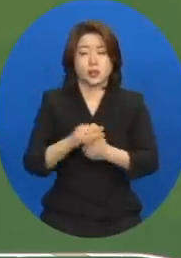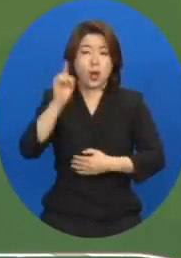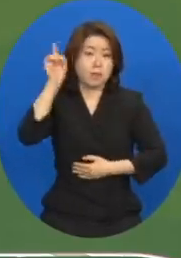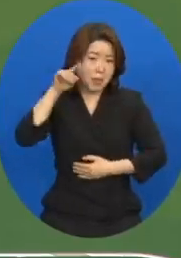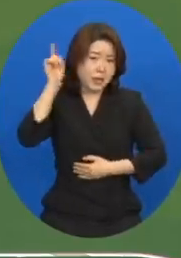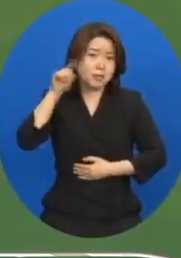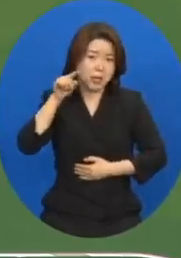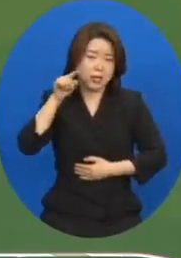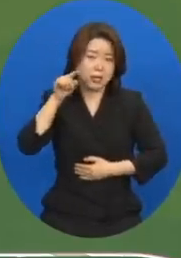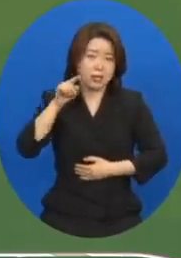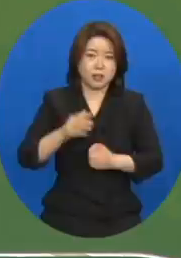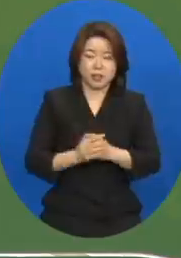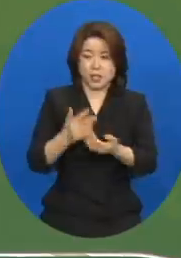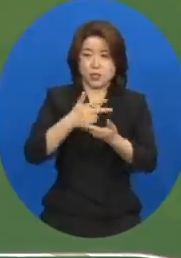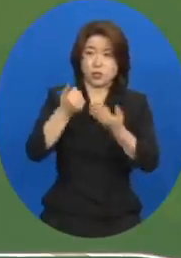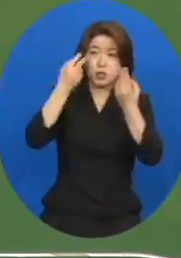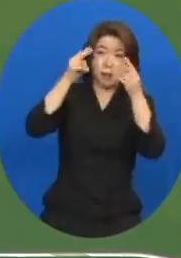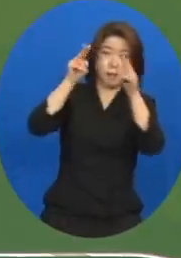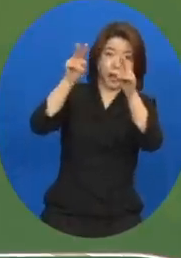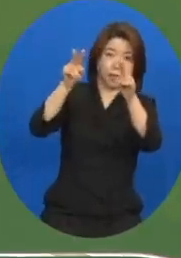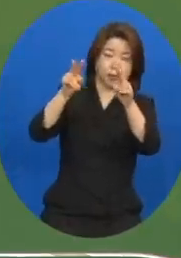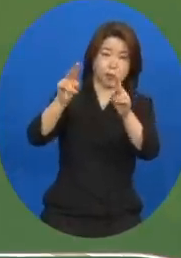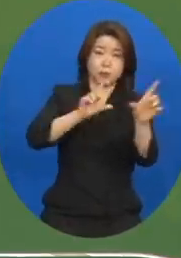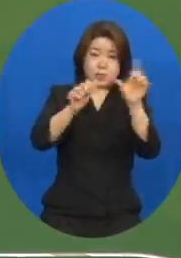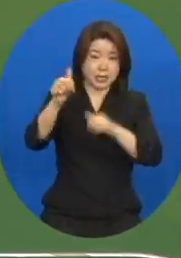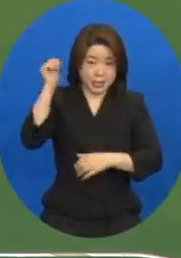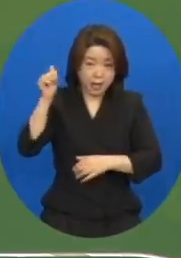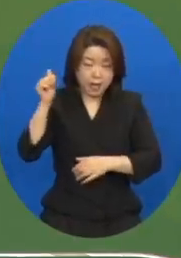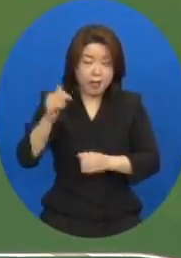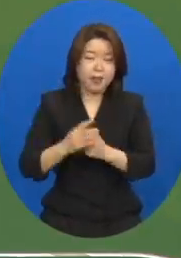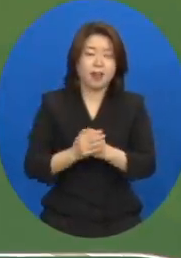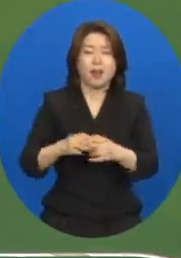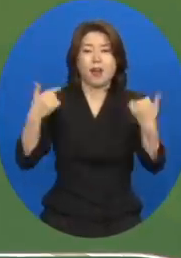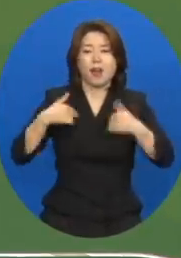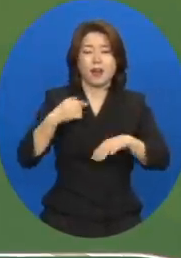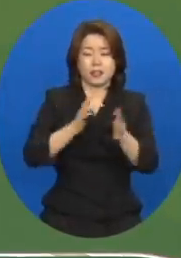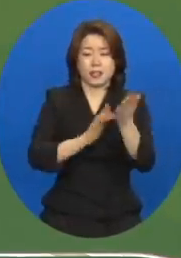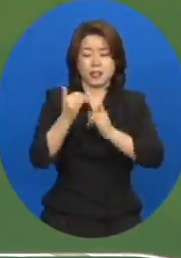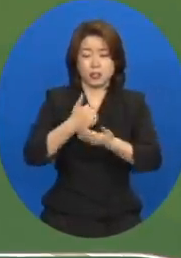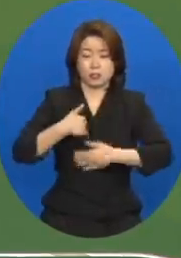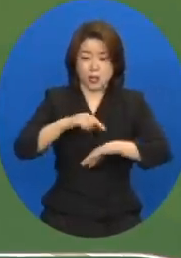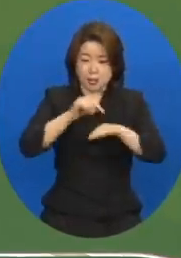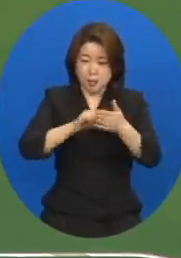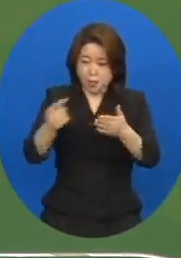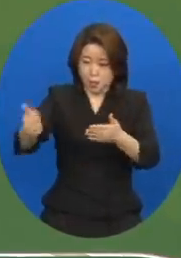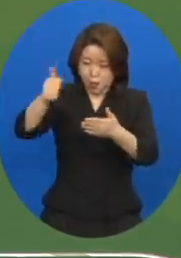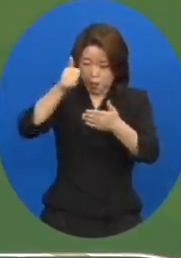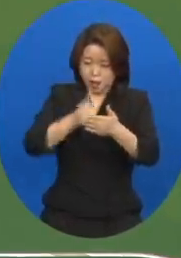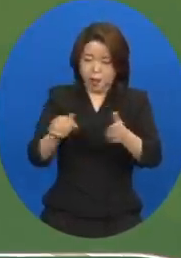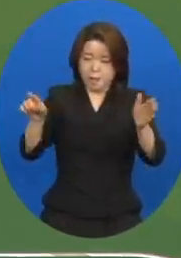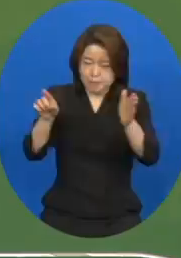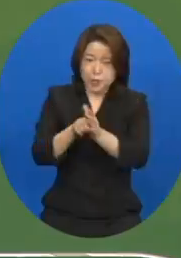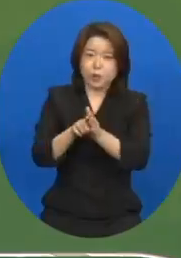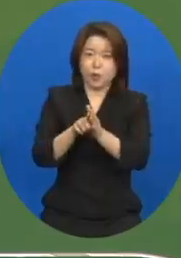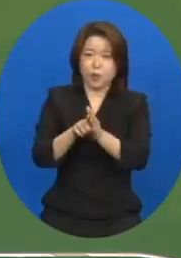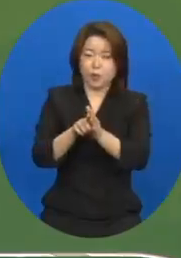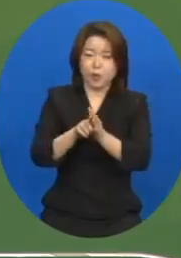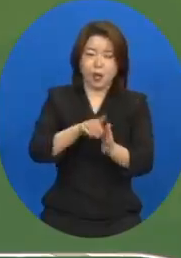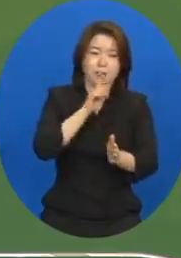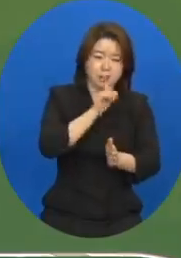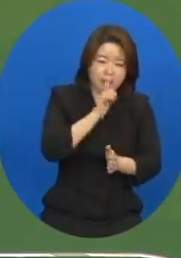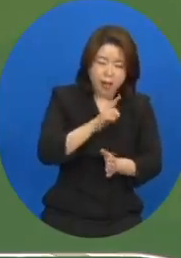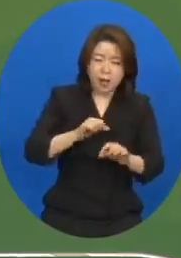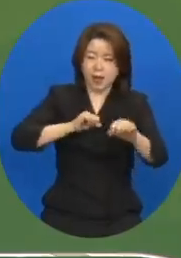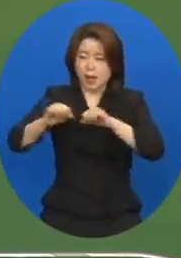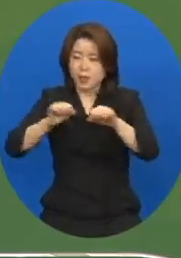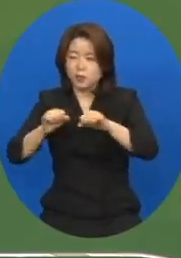매일매일이 주님 바라보고 살자. 항상 예수님 내 마음에 계신 것을 믿고 무슨 말이든지 무슨